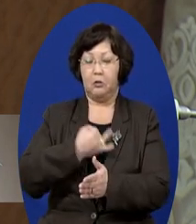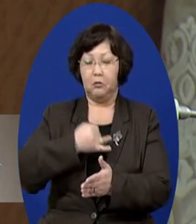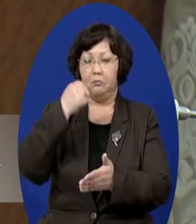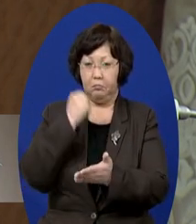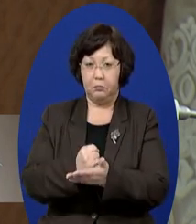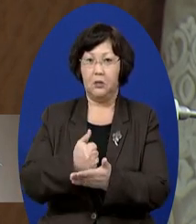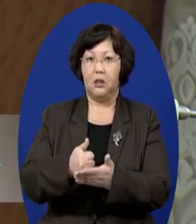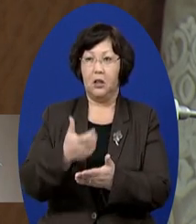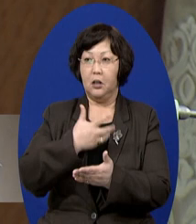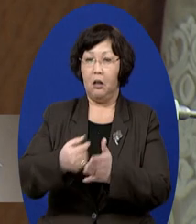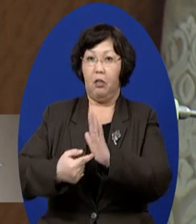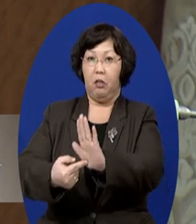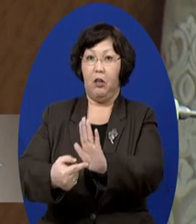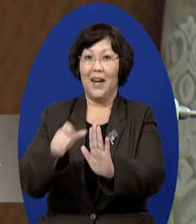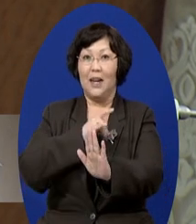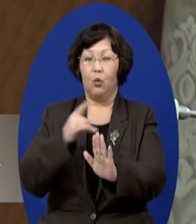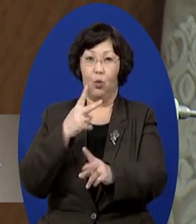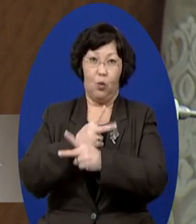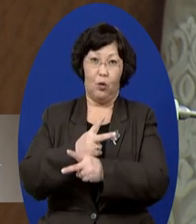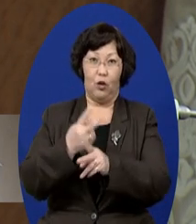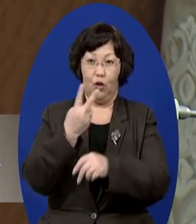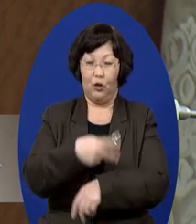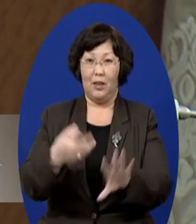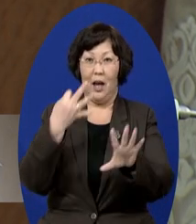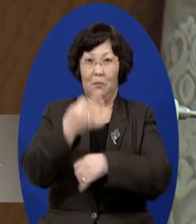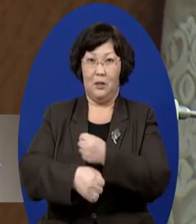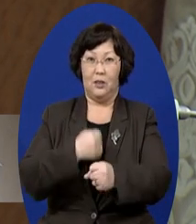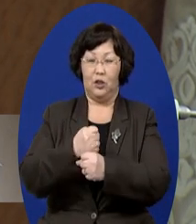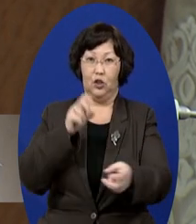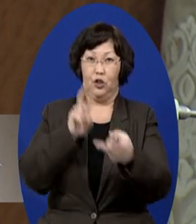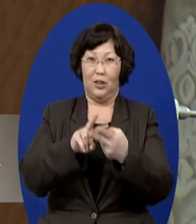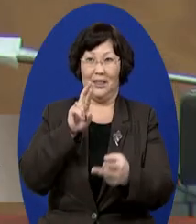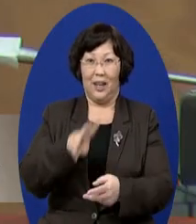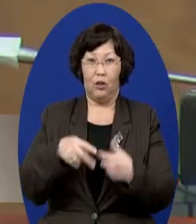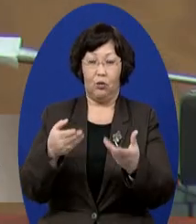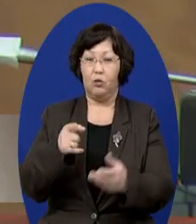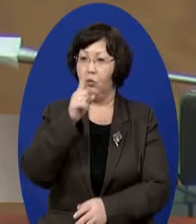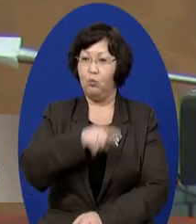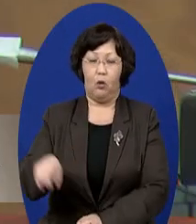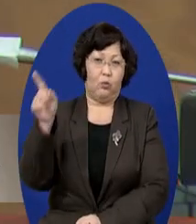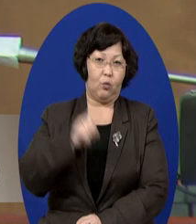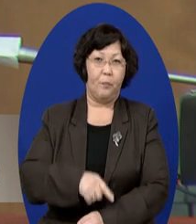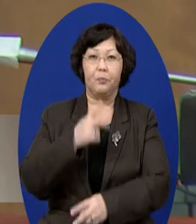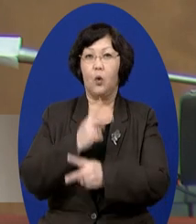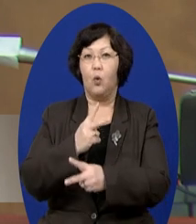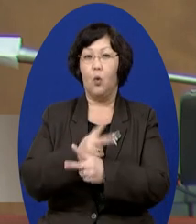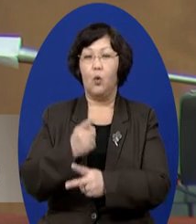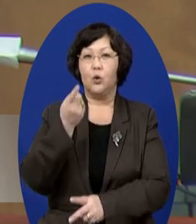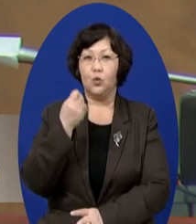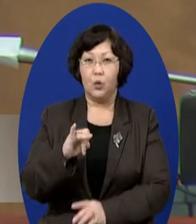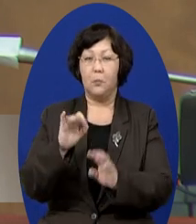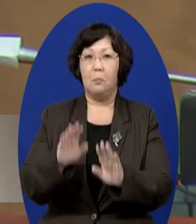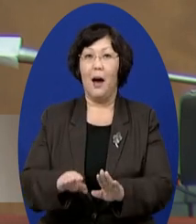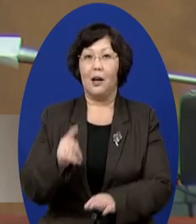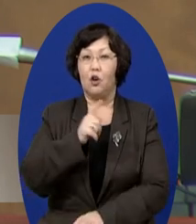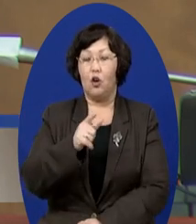эрүүгийн хууль зааснаар 2-8 жилийн хорих ял хүлээхээр байна. Энэ бол болохгүй. Ер нь хуульчин байнгын хорооны явуулж байгаа гол үйл